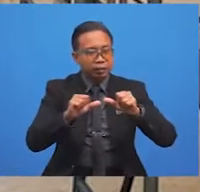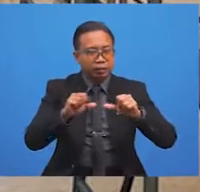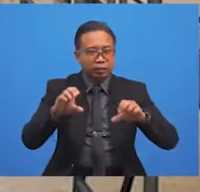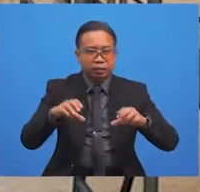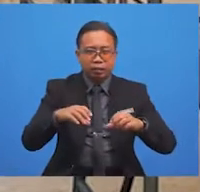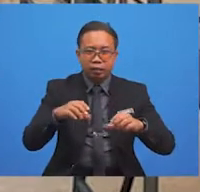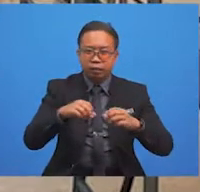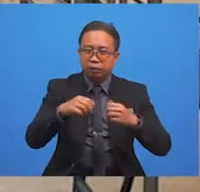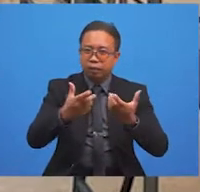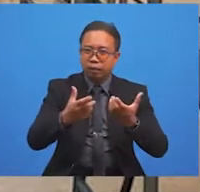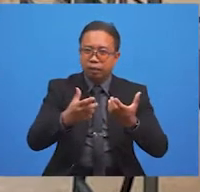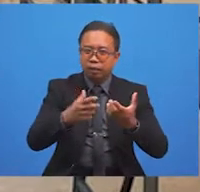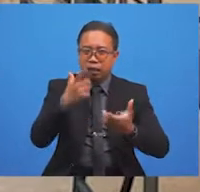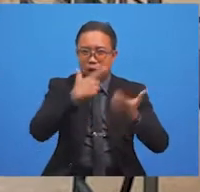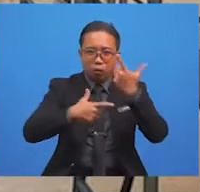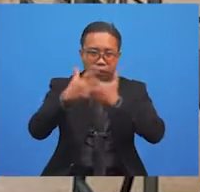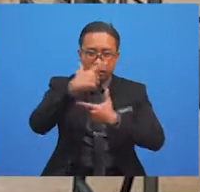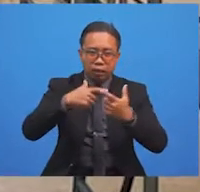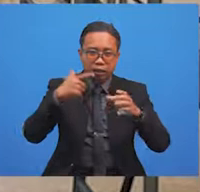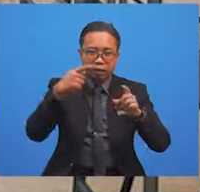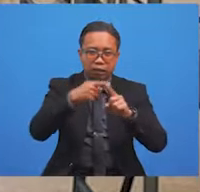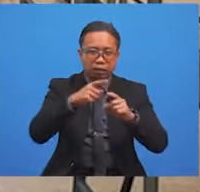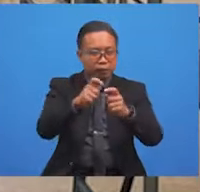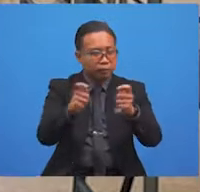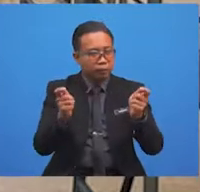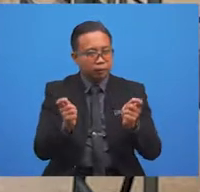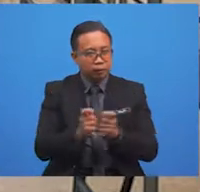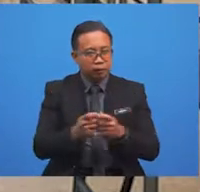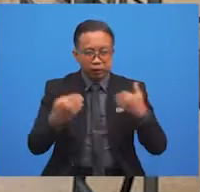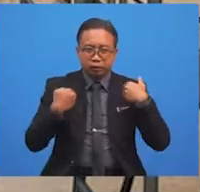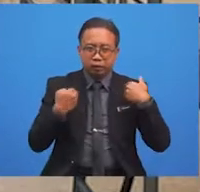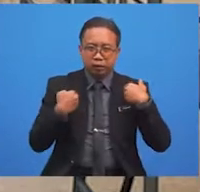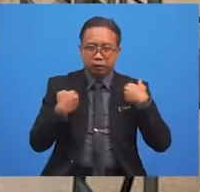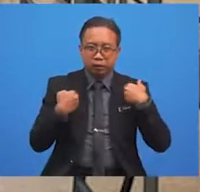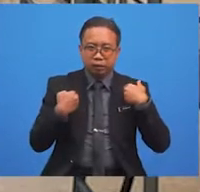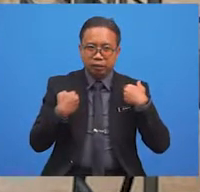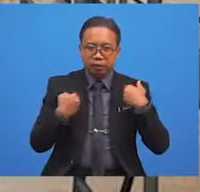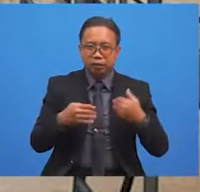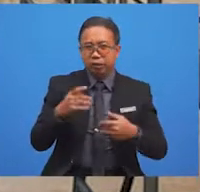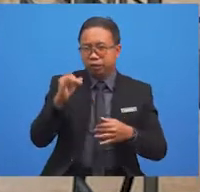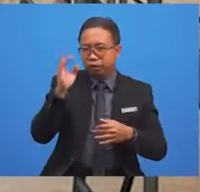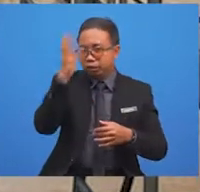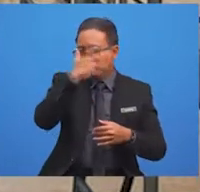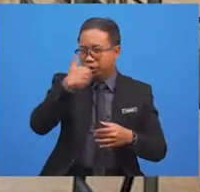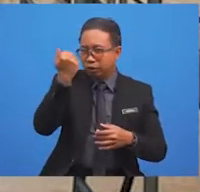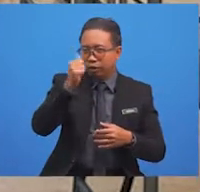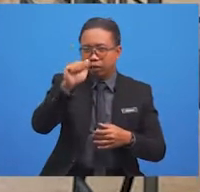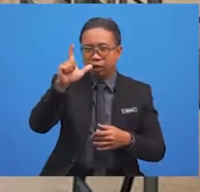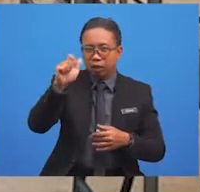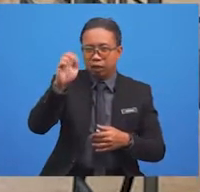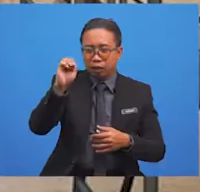yang melibatkan lawatan ke tempat-tempat yang mempunyai keindahan alam semula